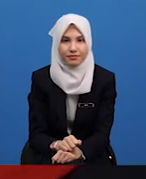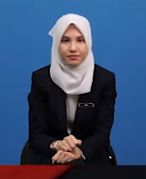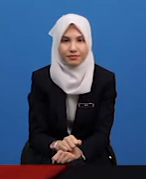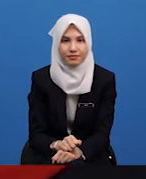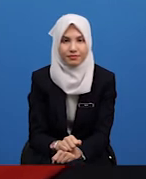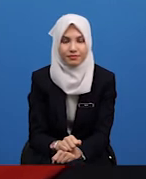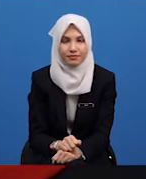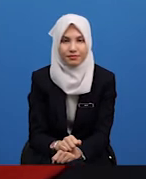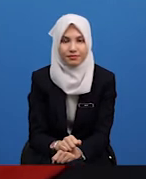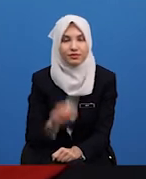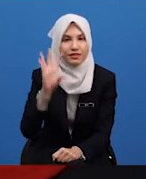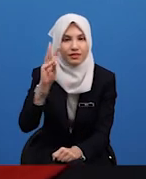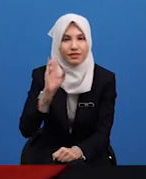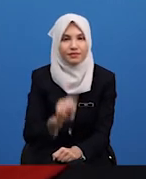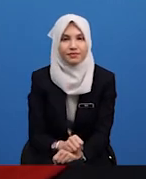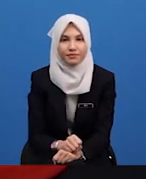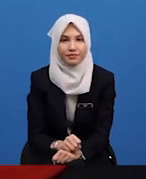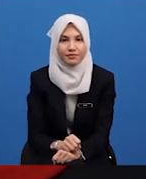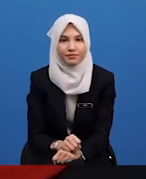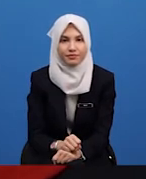Kemudian pada posisi keenam.